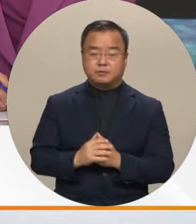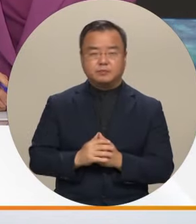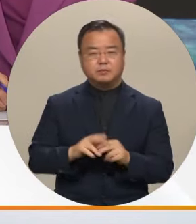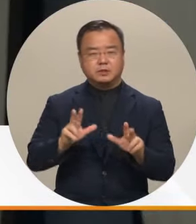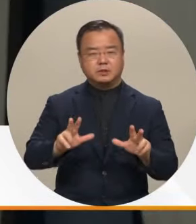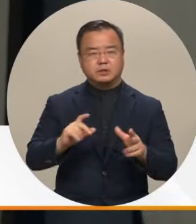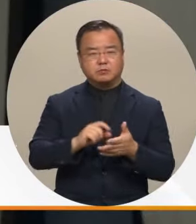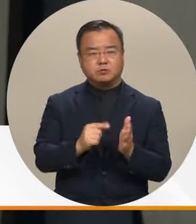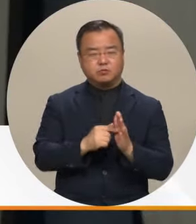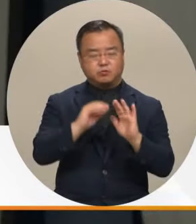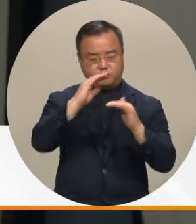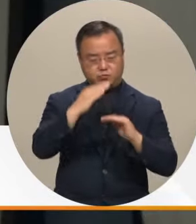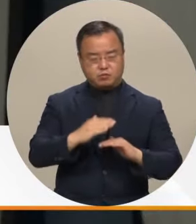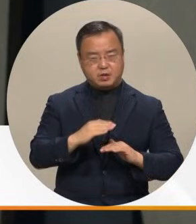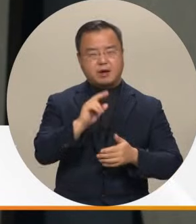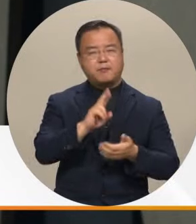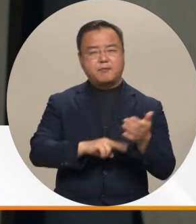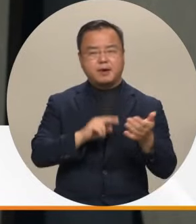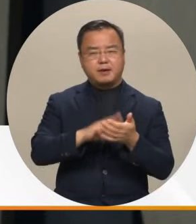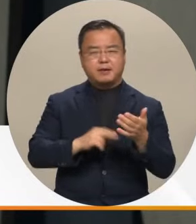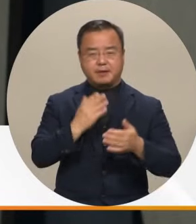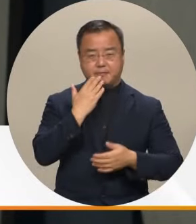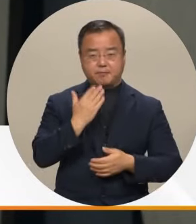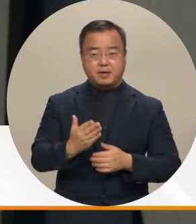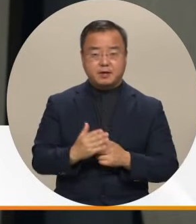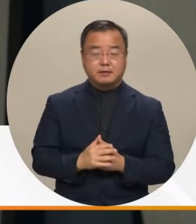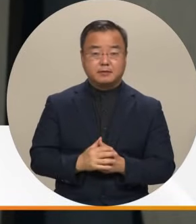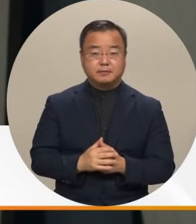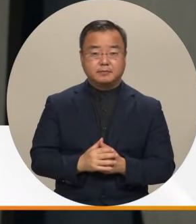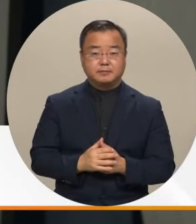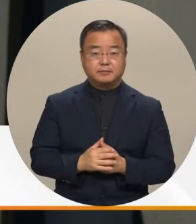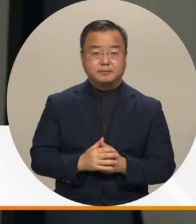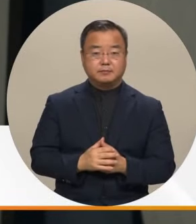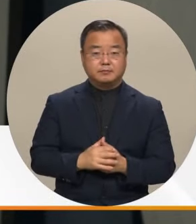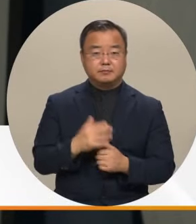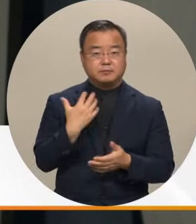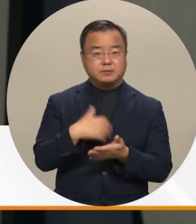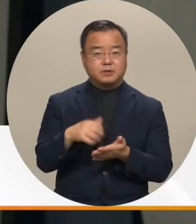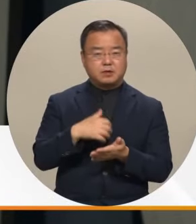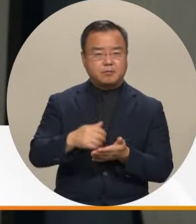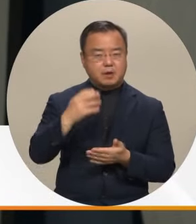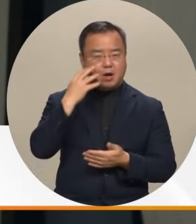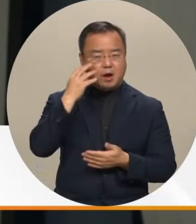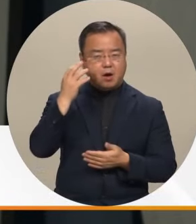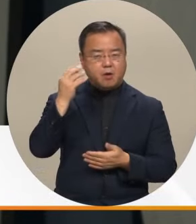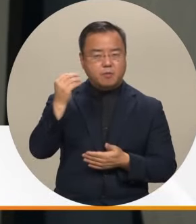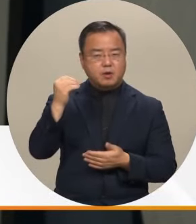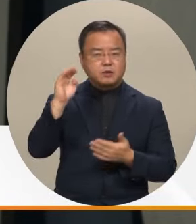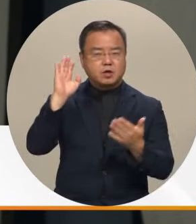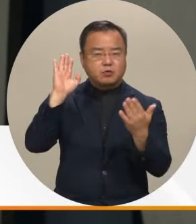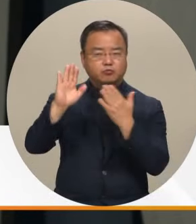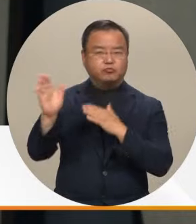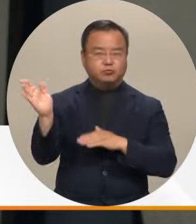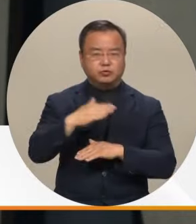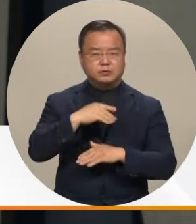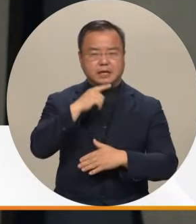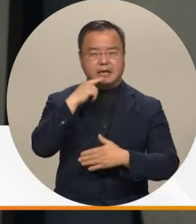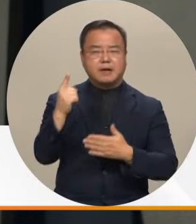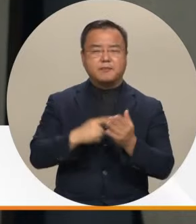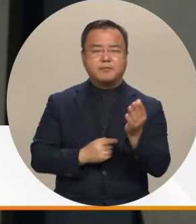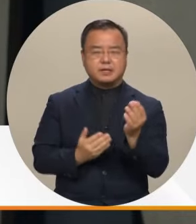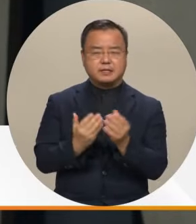개인 정보는 유통이 될 거예요 어 보통 다구역 같은데 유통이 되면 어 대략 한 몇 달 정도 있으면서 터 이제 피해가 드러나기 시작합니다